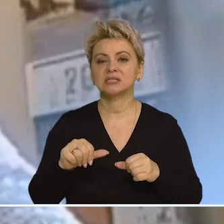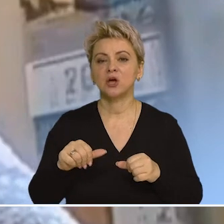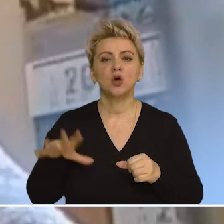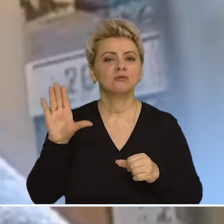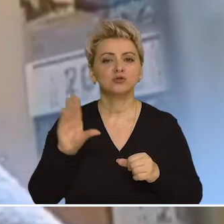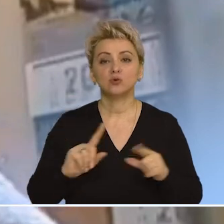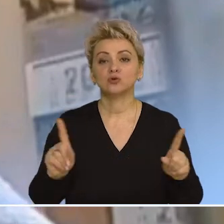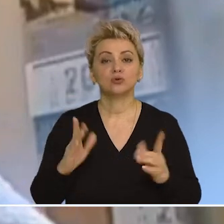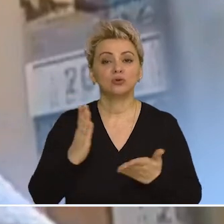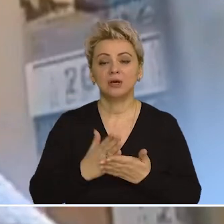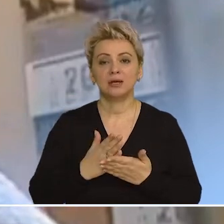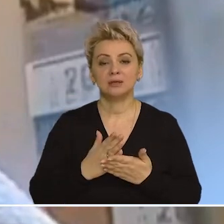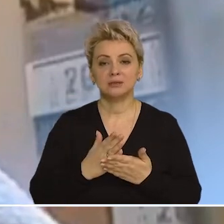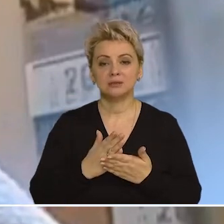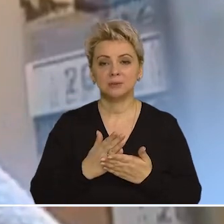санитария. Напарники по телевидению.